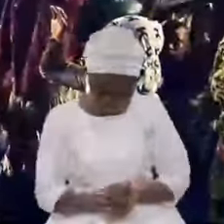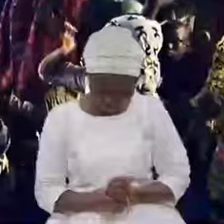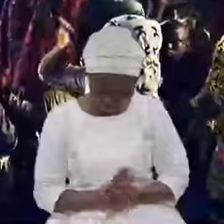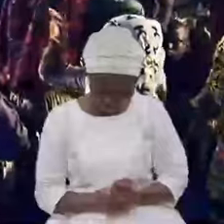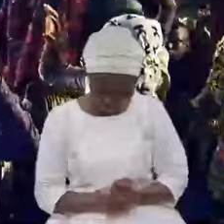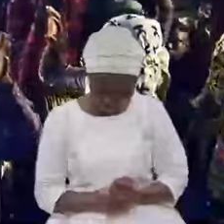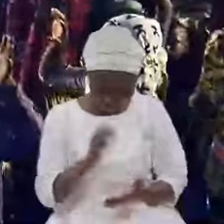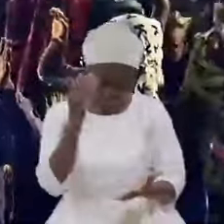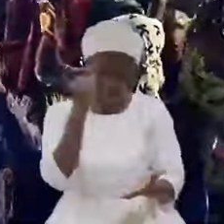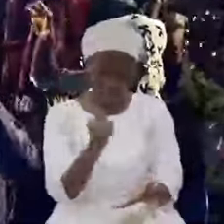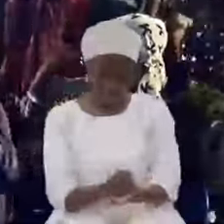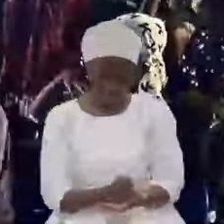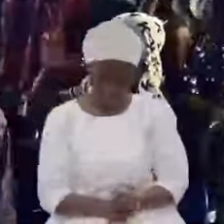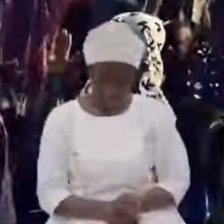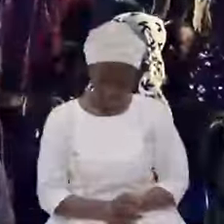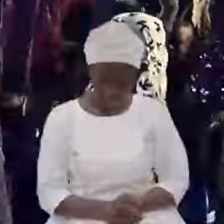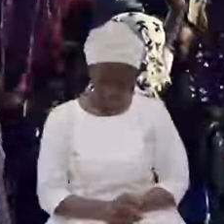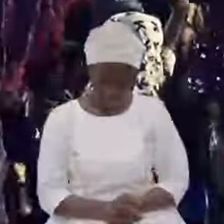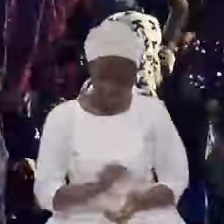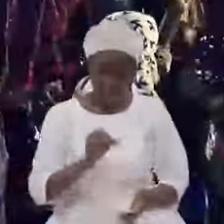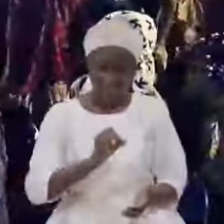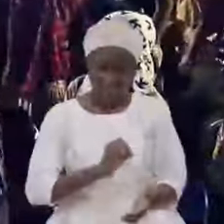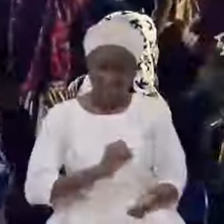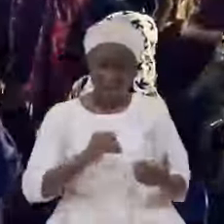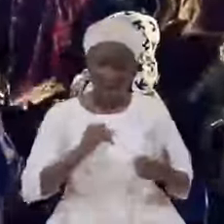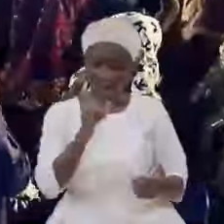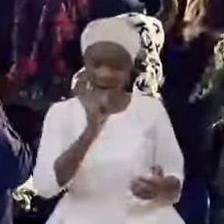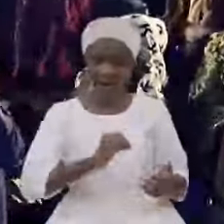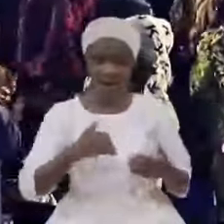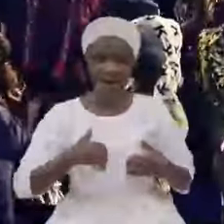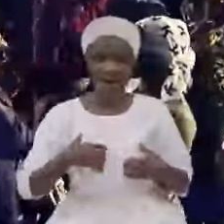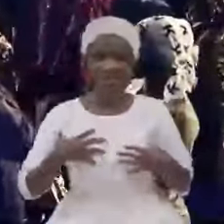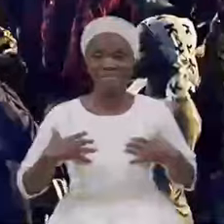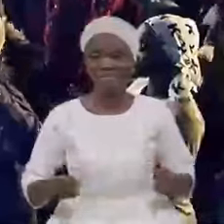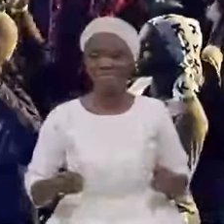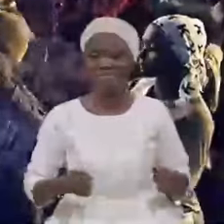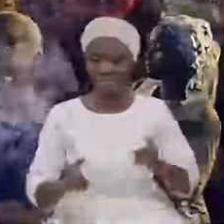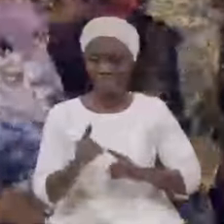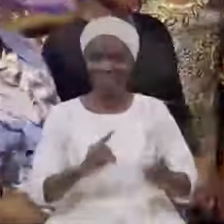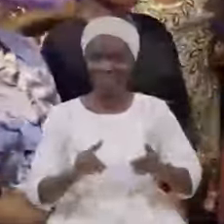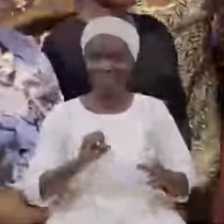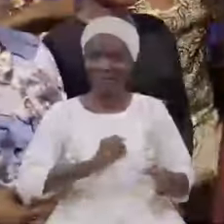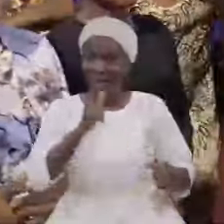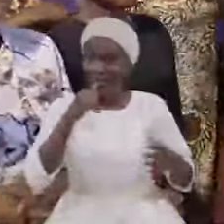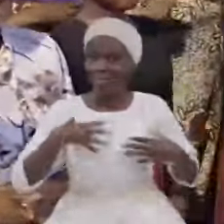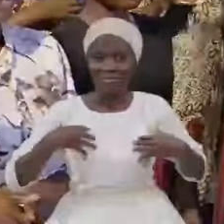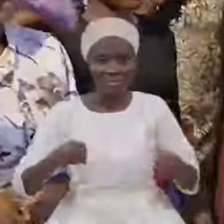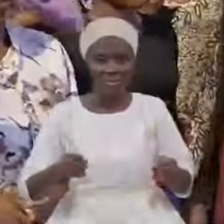Amen. Je suis guéri. Je suis guéri. Je suis délivré.